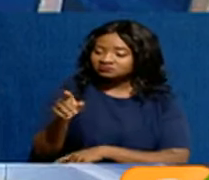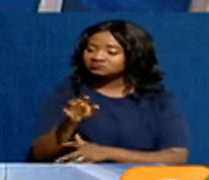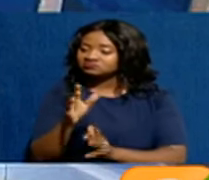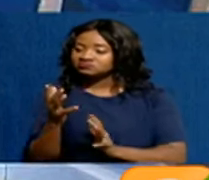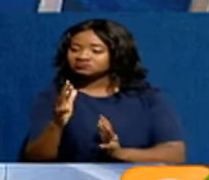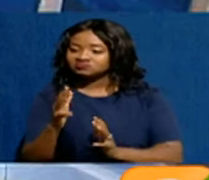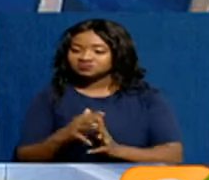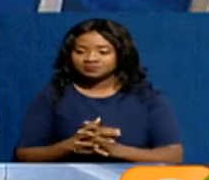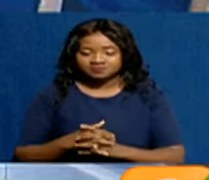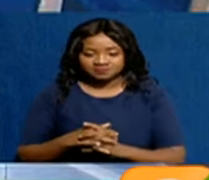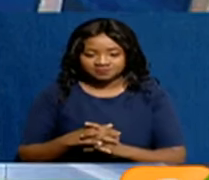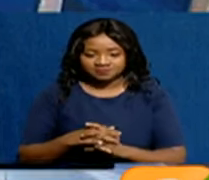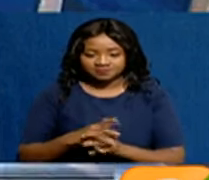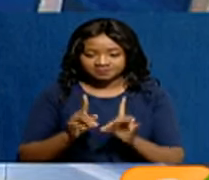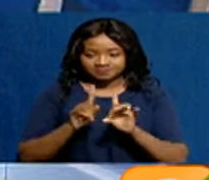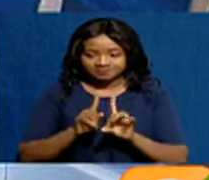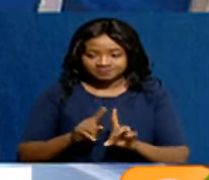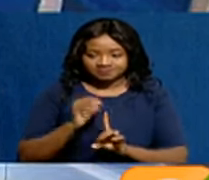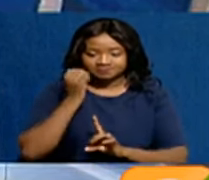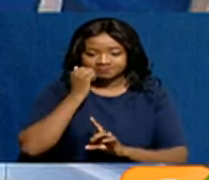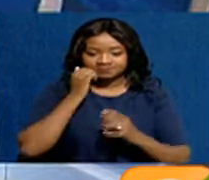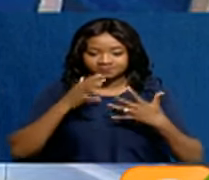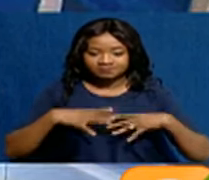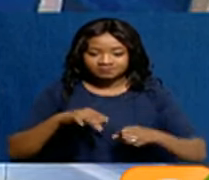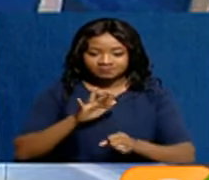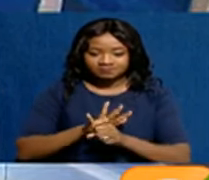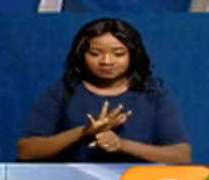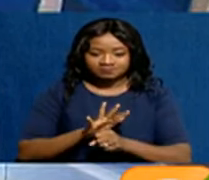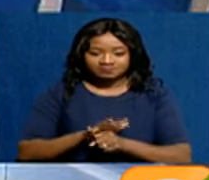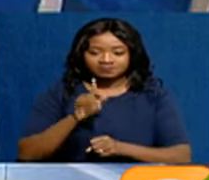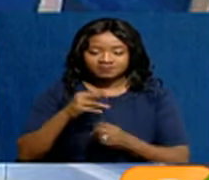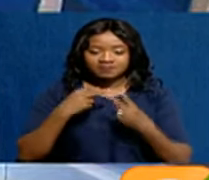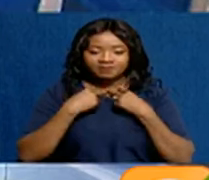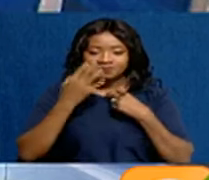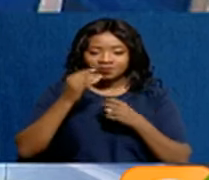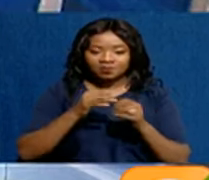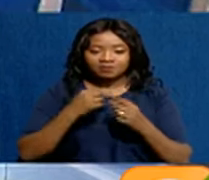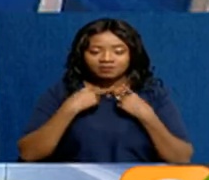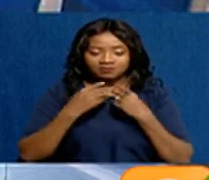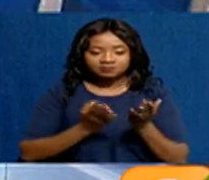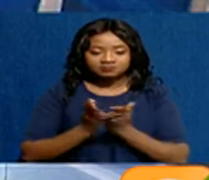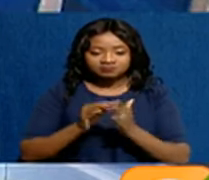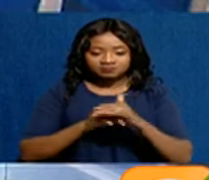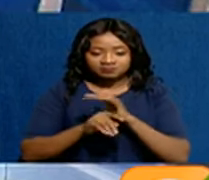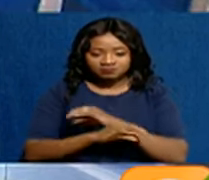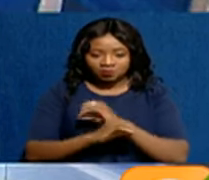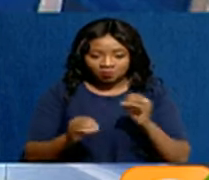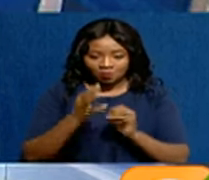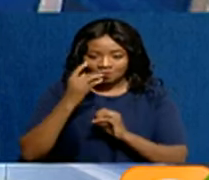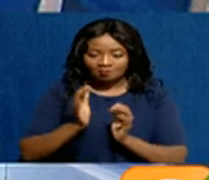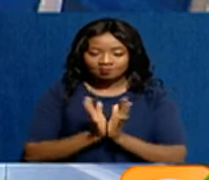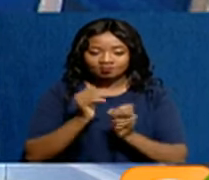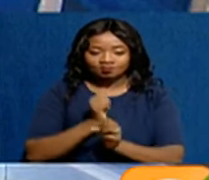Tukiachana na hayo ni kwamba wakati huu ambapo wagonjwa wengi wanataabika kwa kukosa huduma za matibabu kwenye hospitali za umma kufuatia